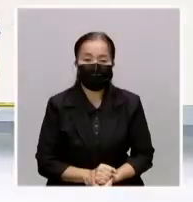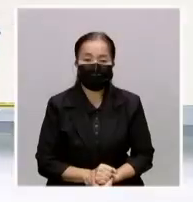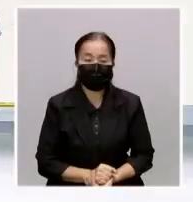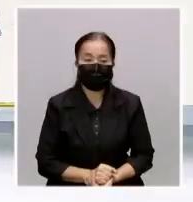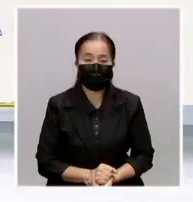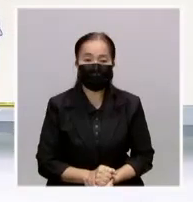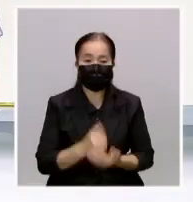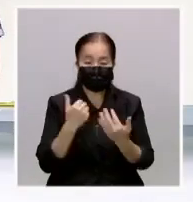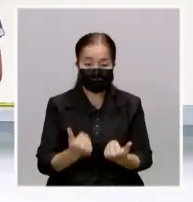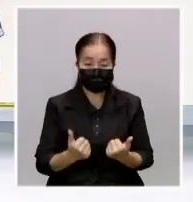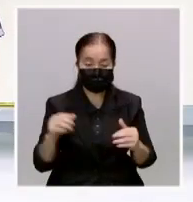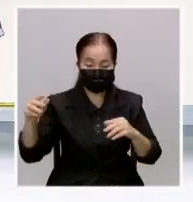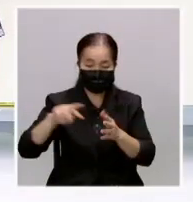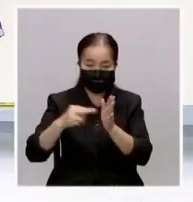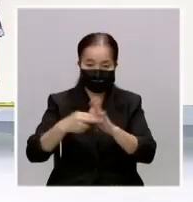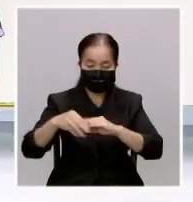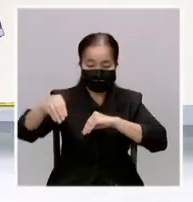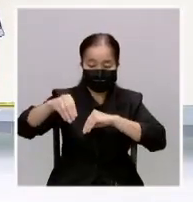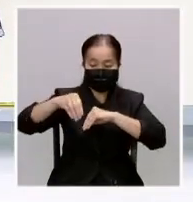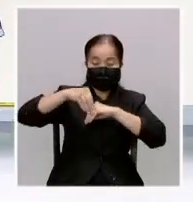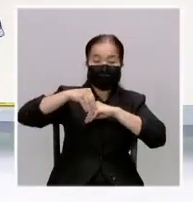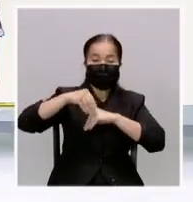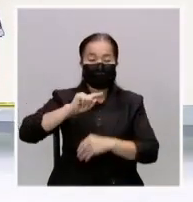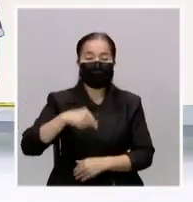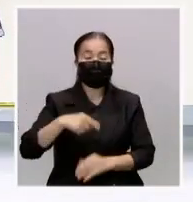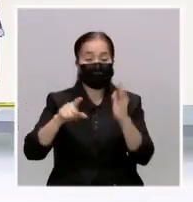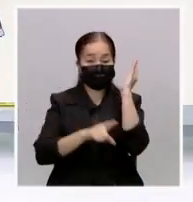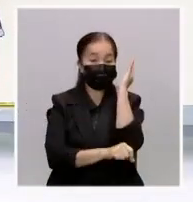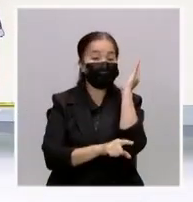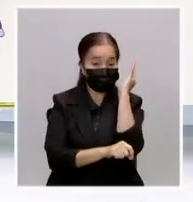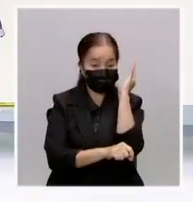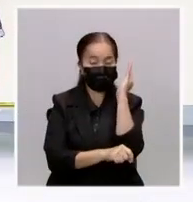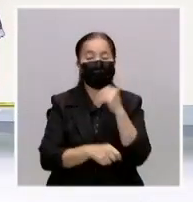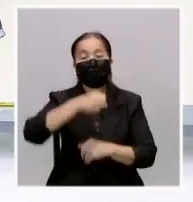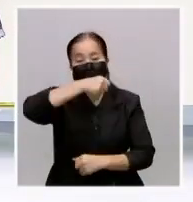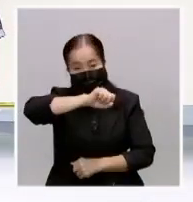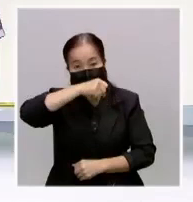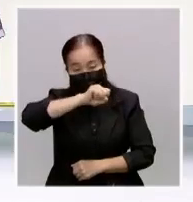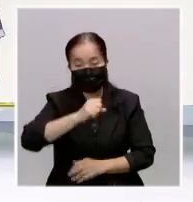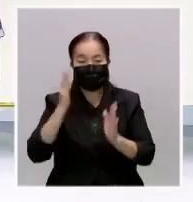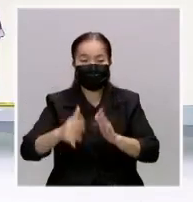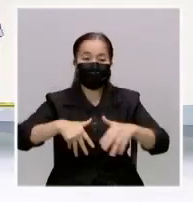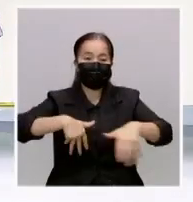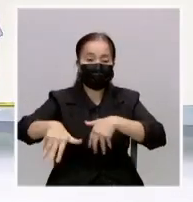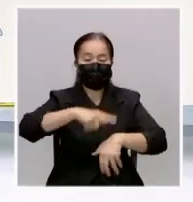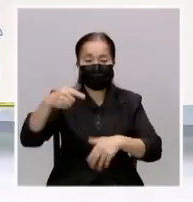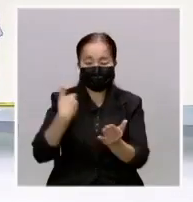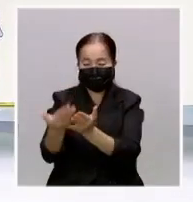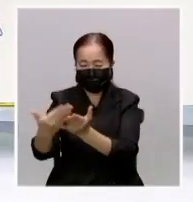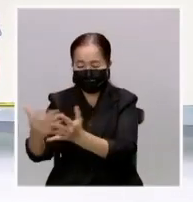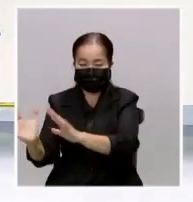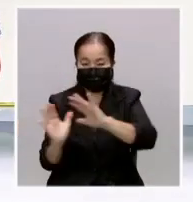คราวนี้ขยับเข้ามาใกล้บ้านเราอีกนิดนึงนะครับสิงคโปร์ไต้หวันนี่ประชาชนแห่ไปกักตุนสินค้าจำเป็นเ